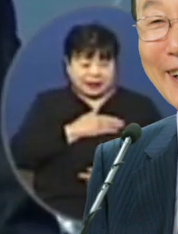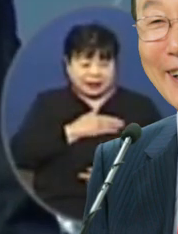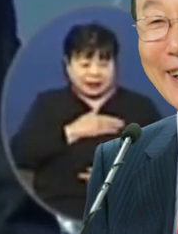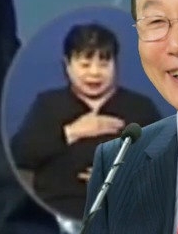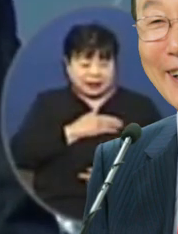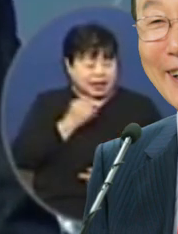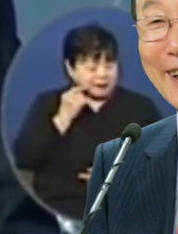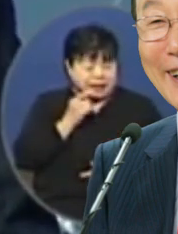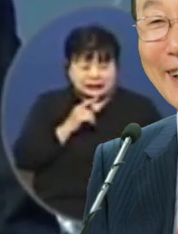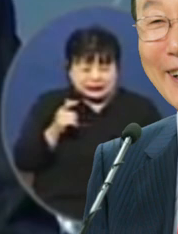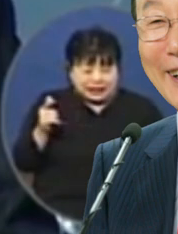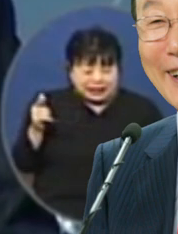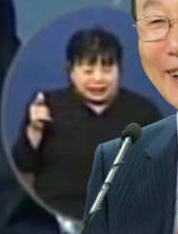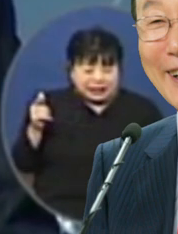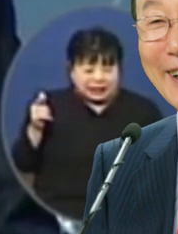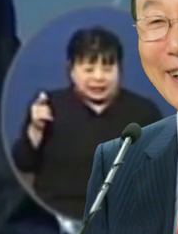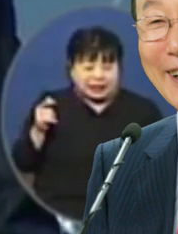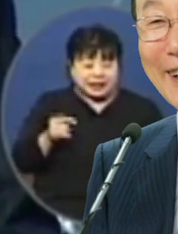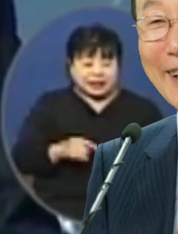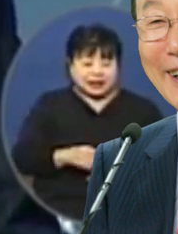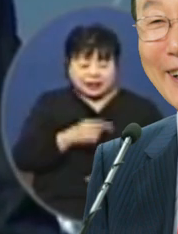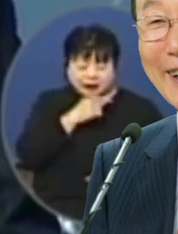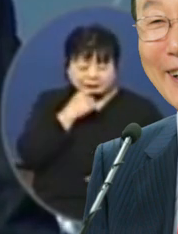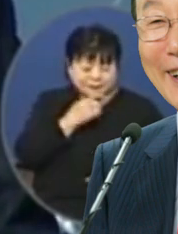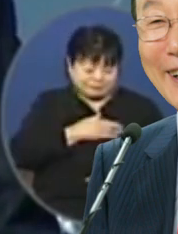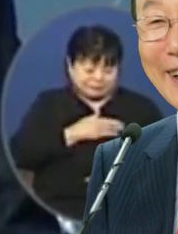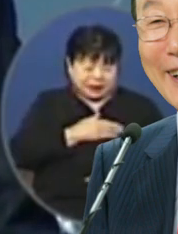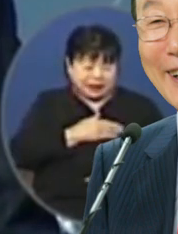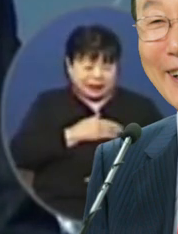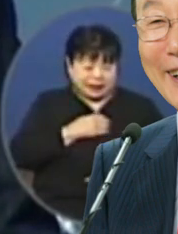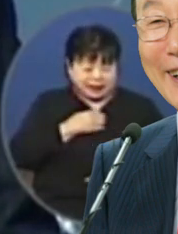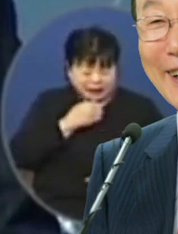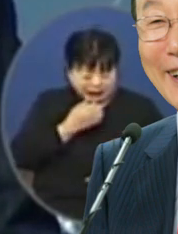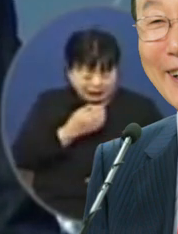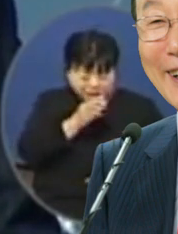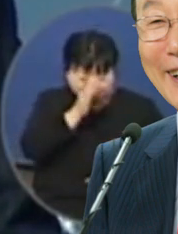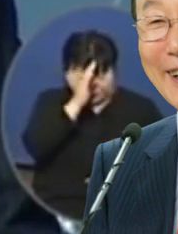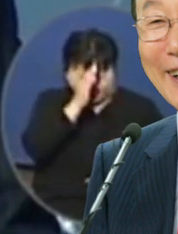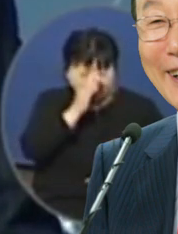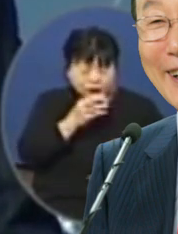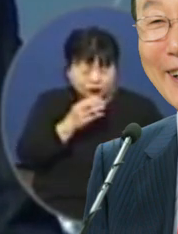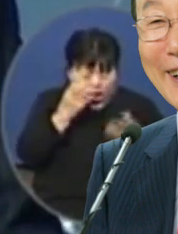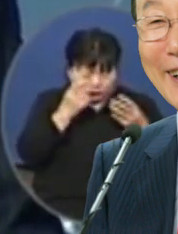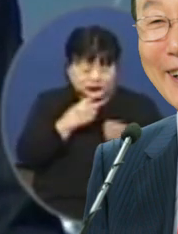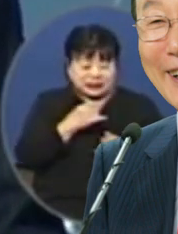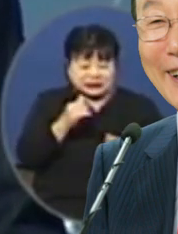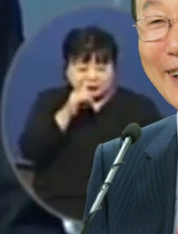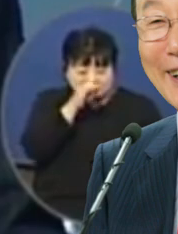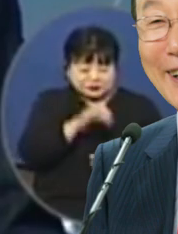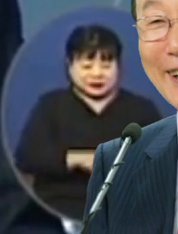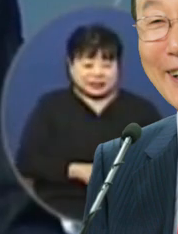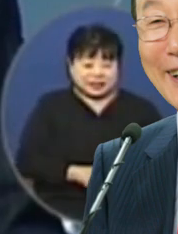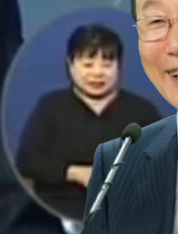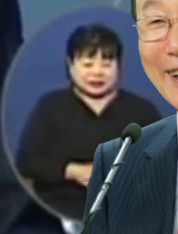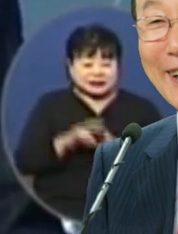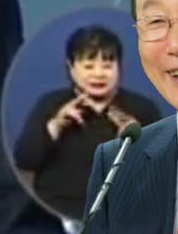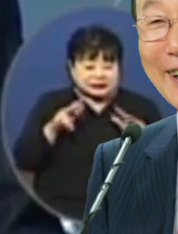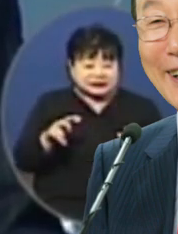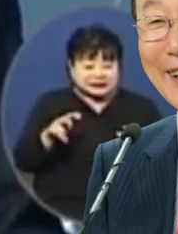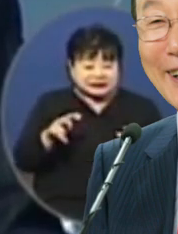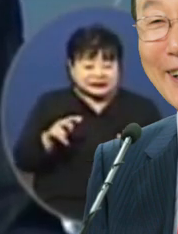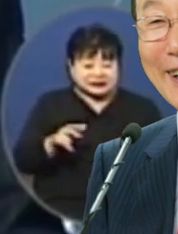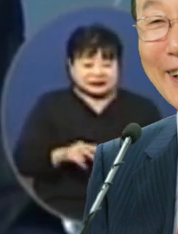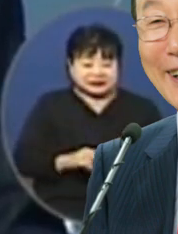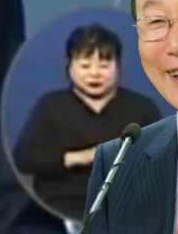암은 아닌데 그러나 이상한 병이 걸려가니 고통당하는 분이 있는데 오늘 나았다고